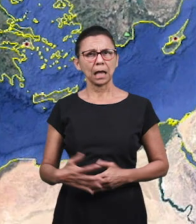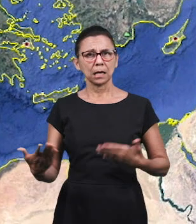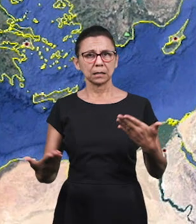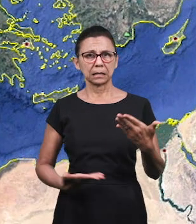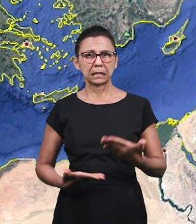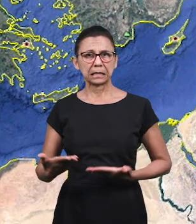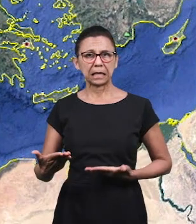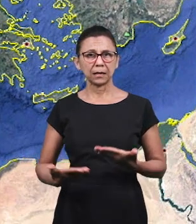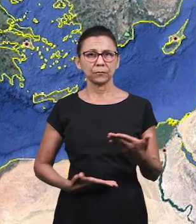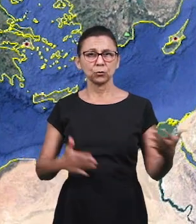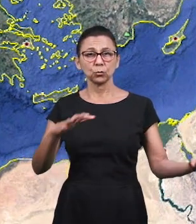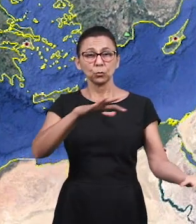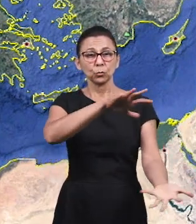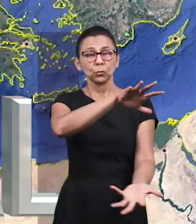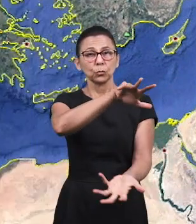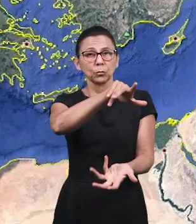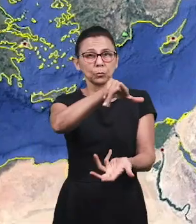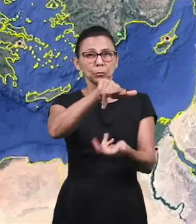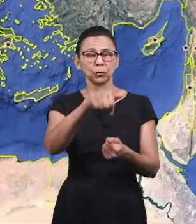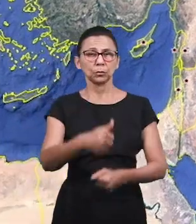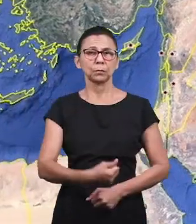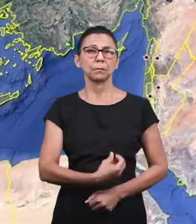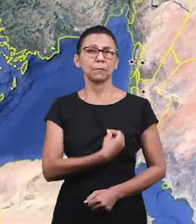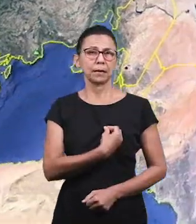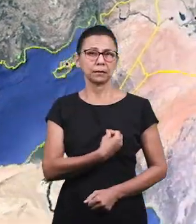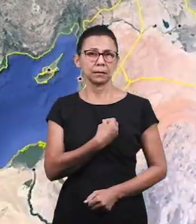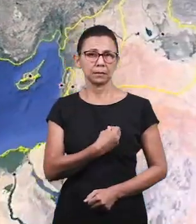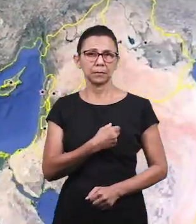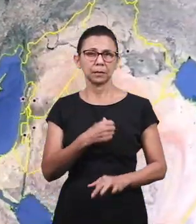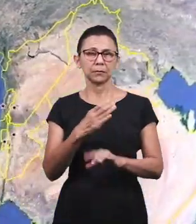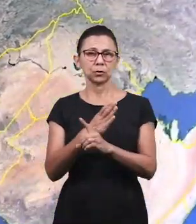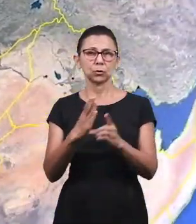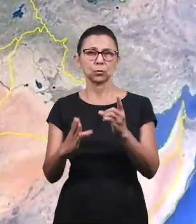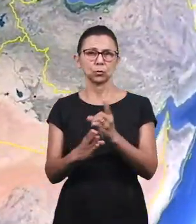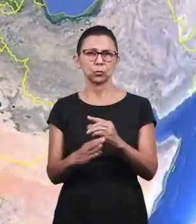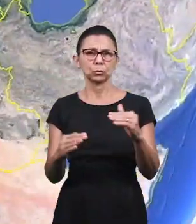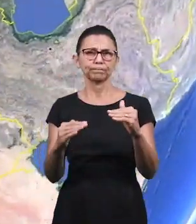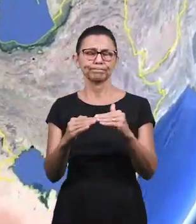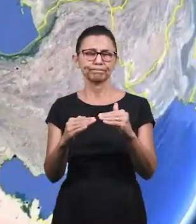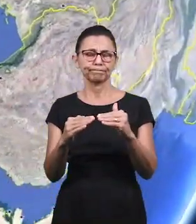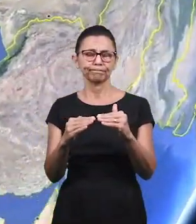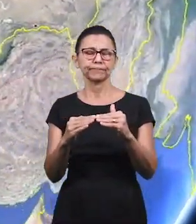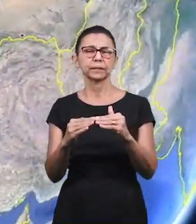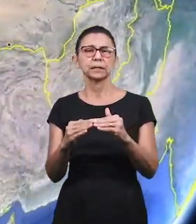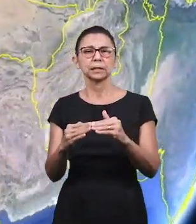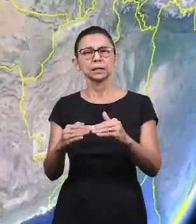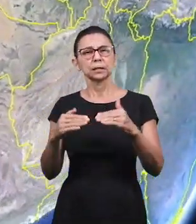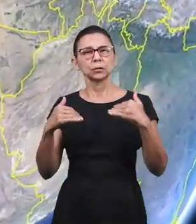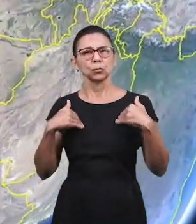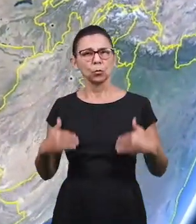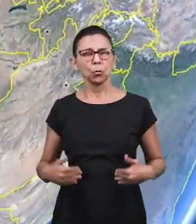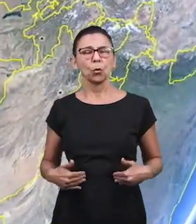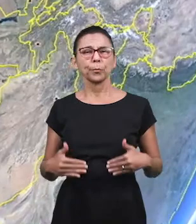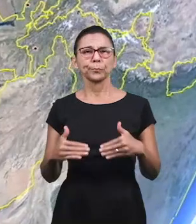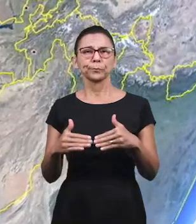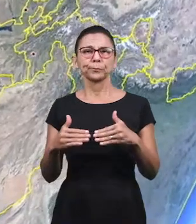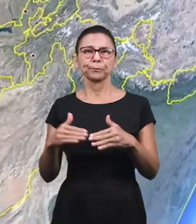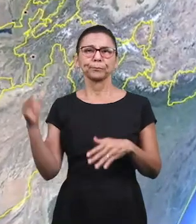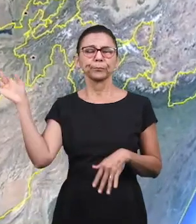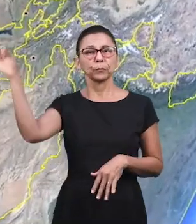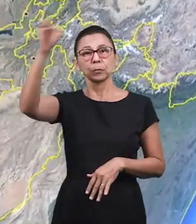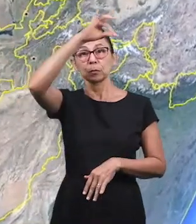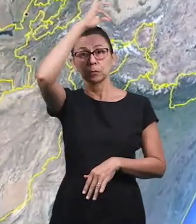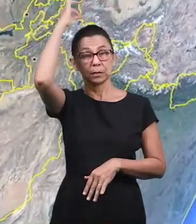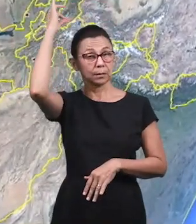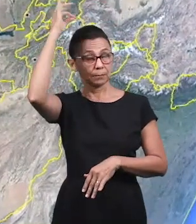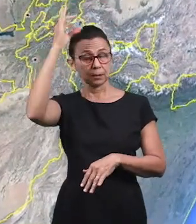Des frères et sœurs de toutes les parties du monde participent d'un même culte, ensemble dans un même corps et dans un